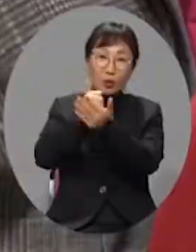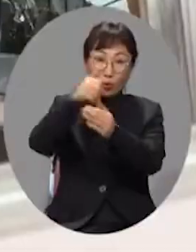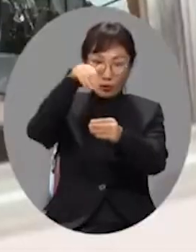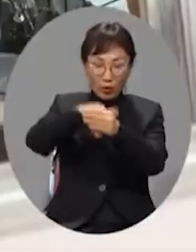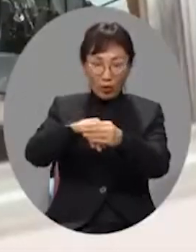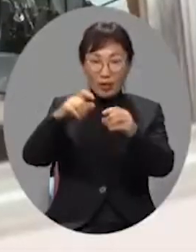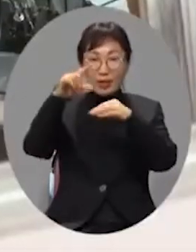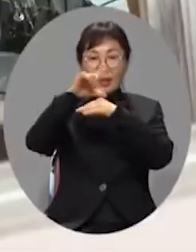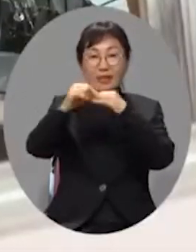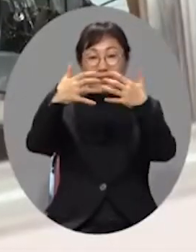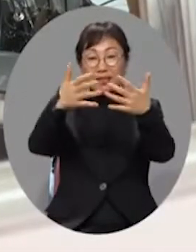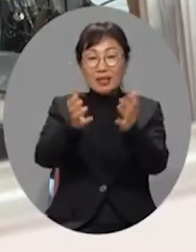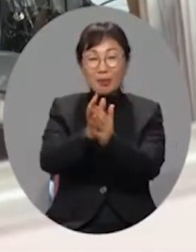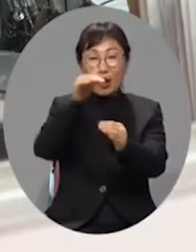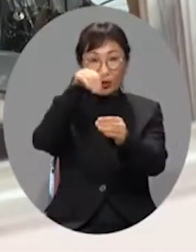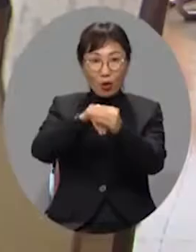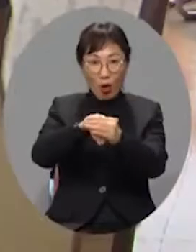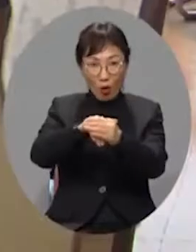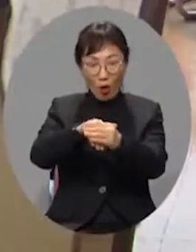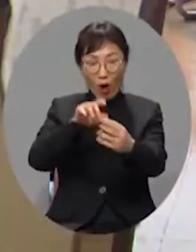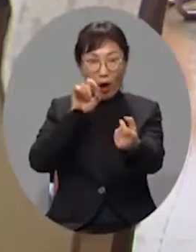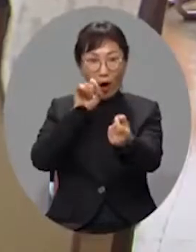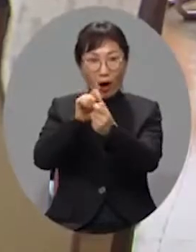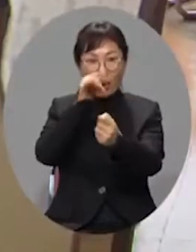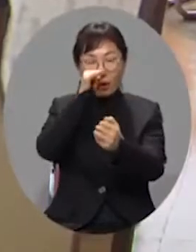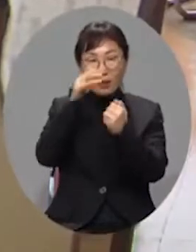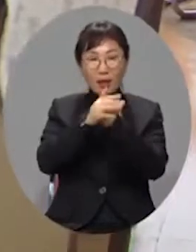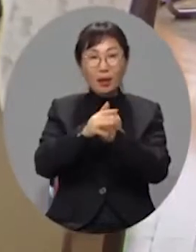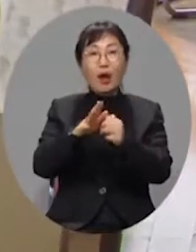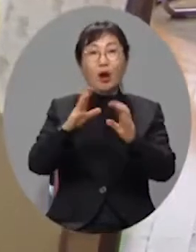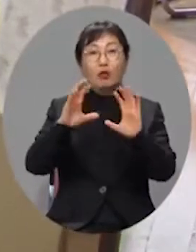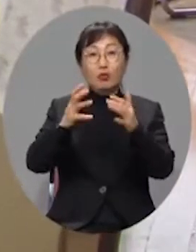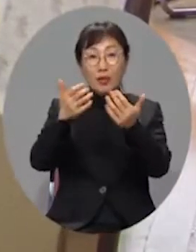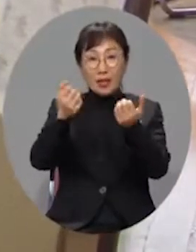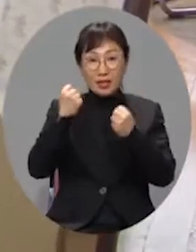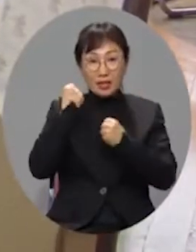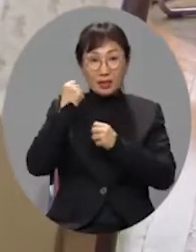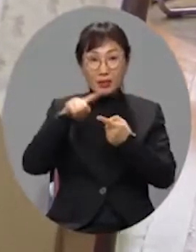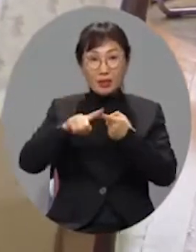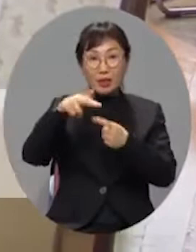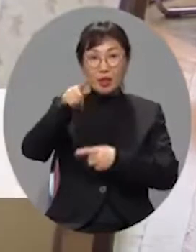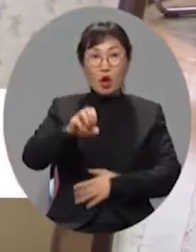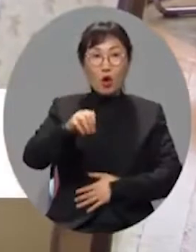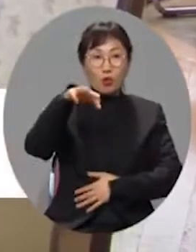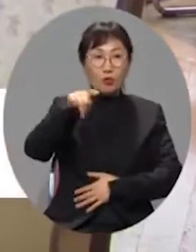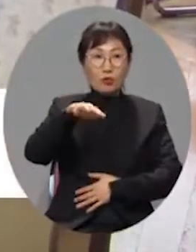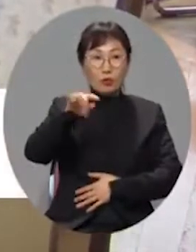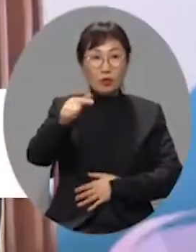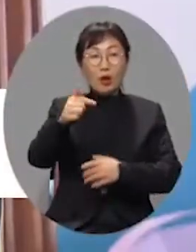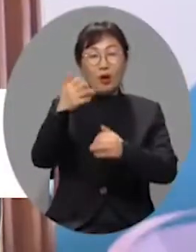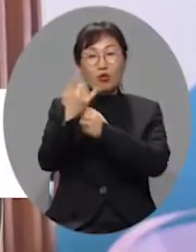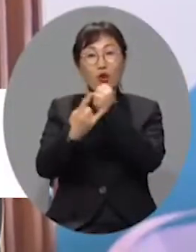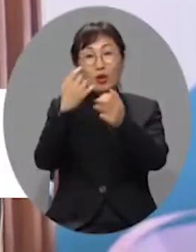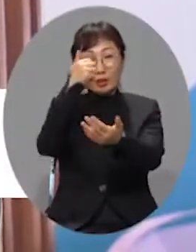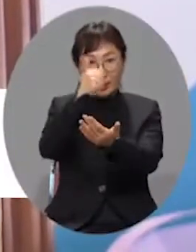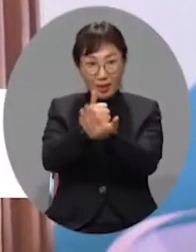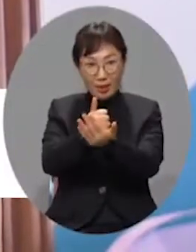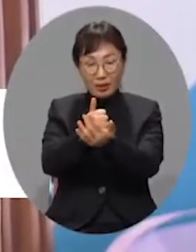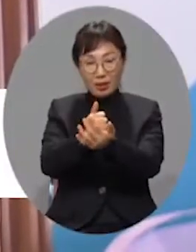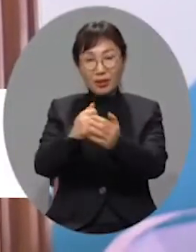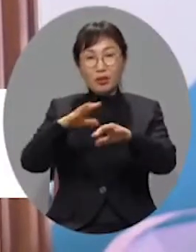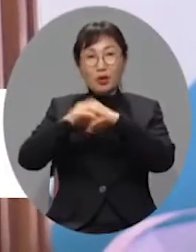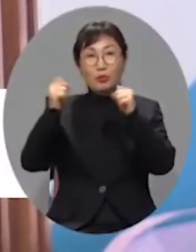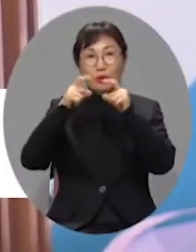등 양대 선거를 앞두고 있는 상황. 급기야 국민의힘은 정운천 국민대통합위원장을